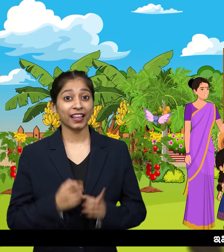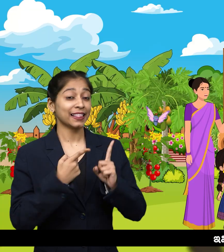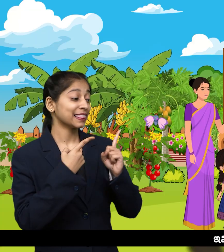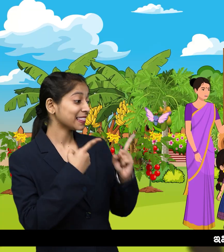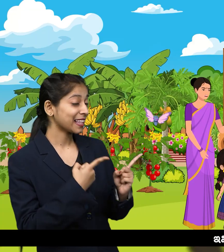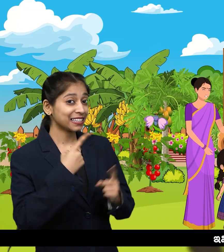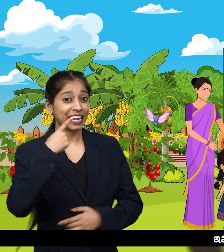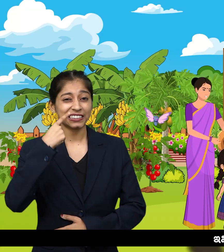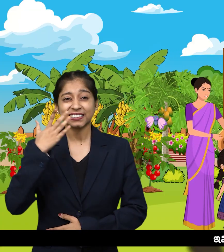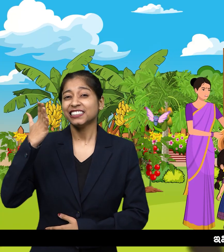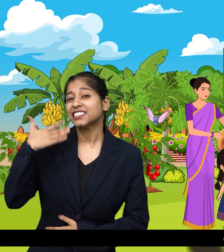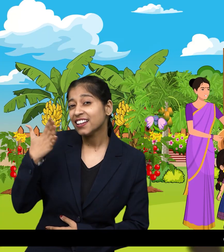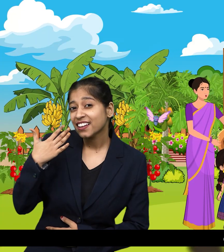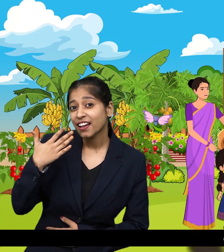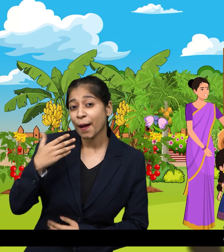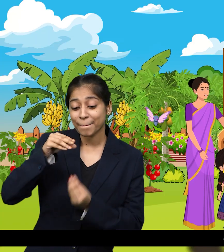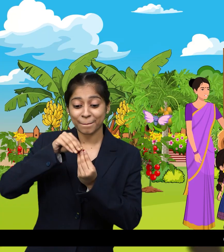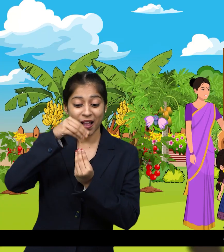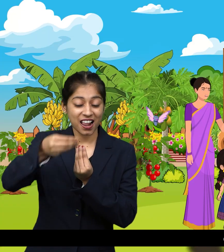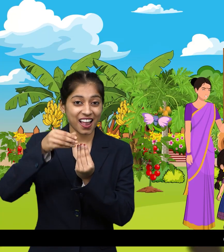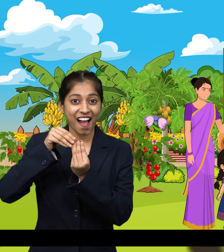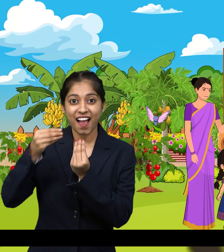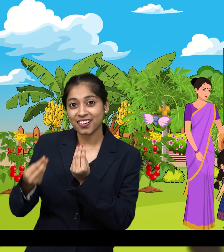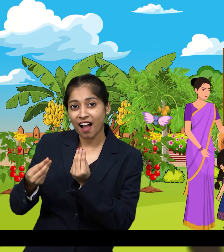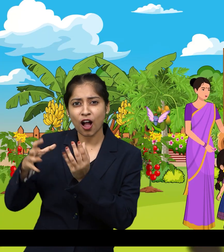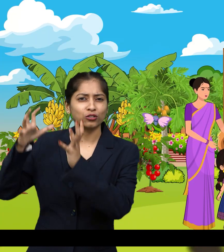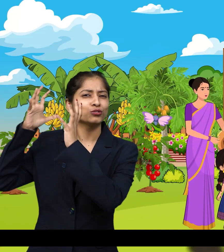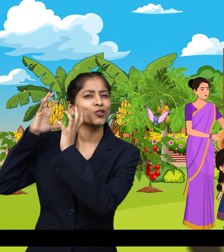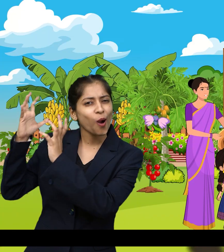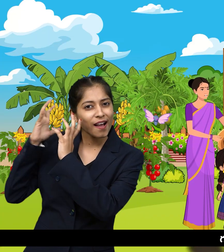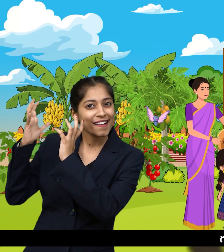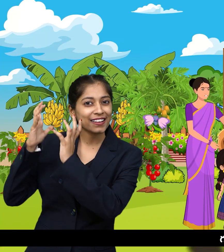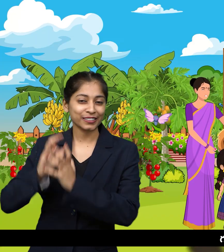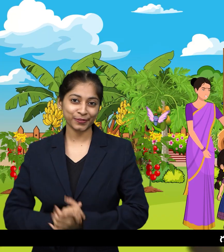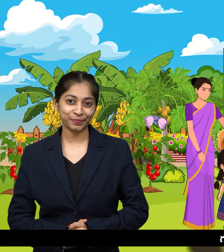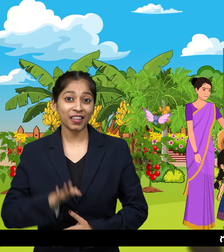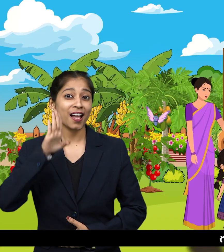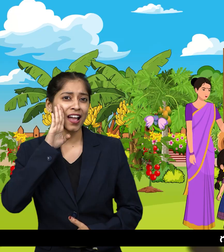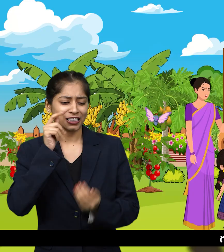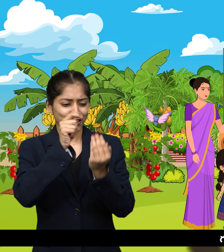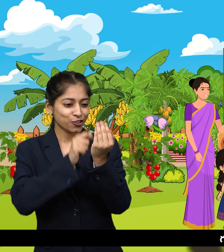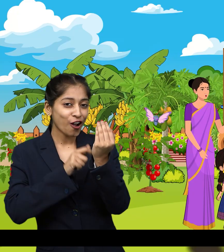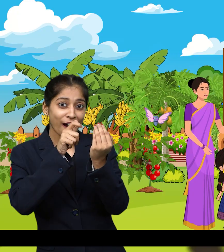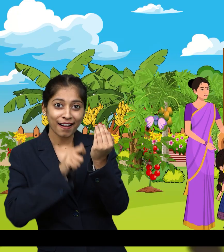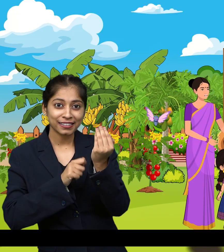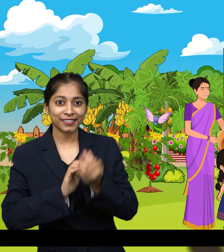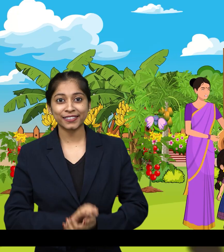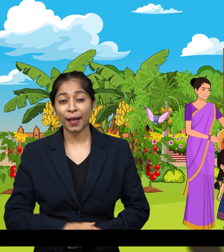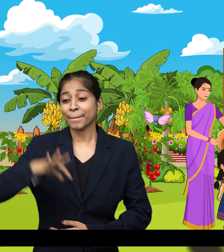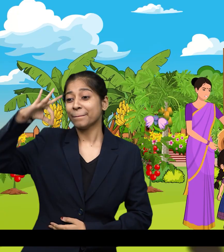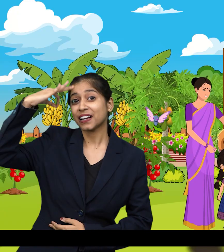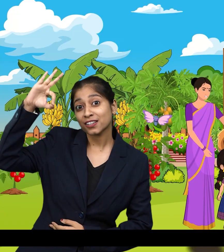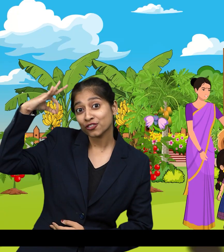ఇవి మిరపకాయ, అరటి పండు, కొబ్బరి, గుమ్మడికాయ,